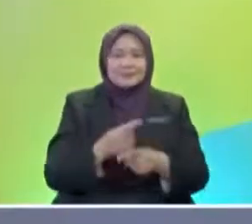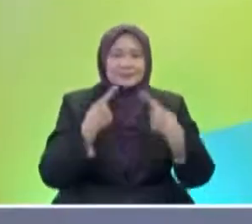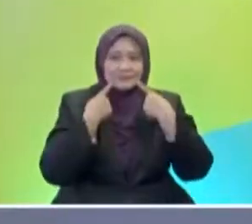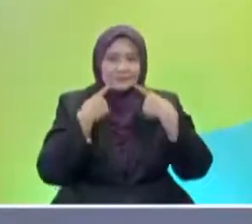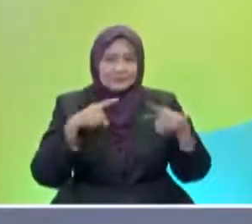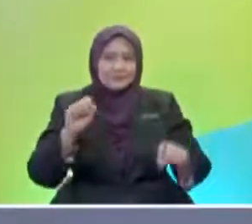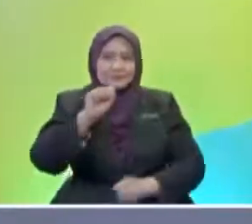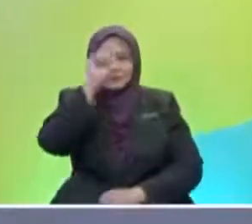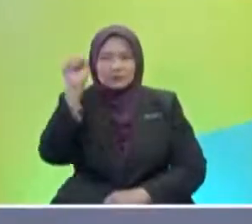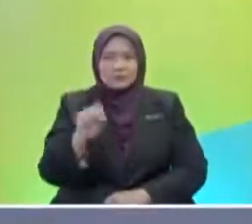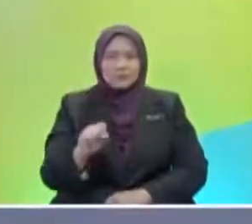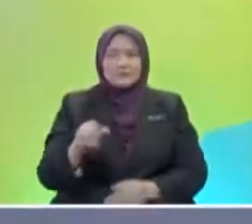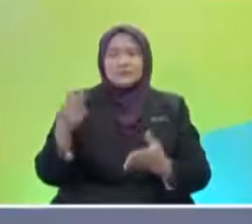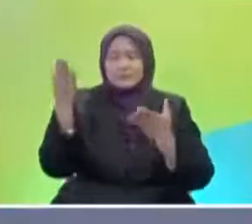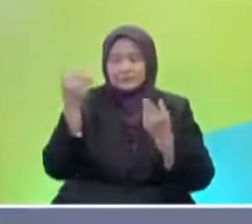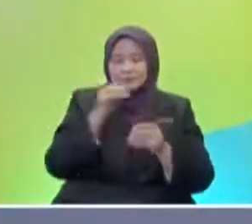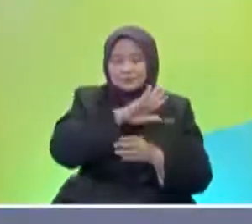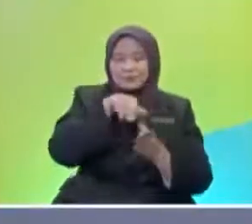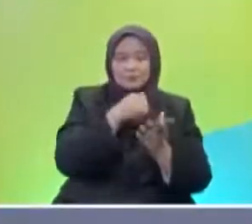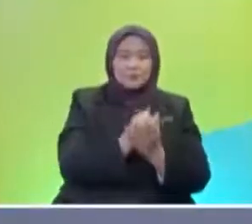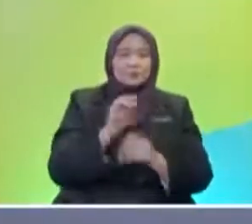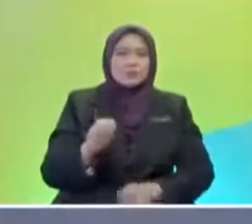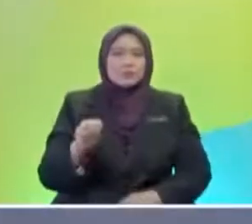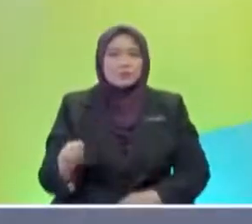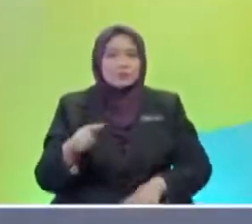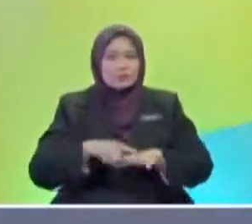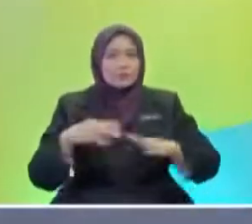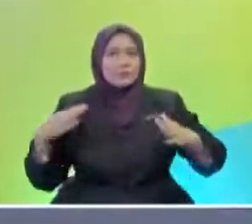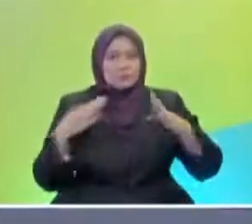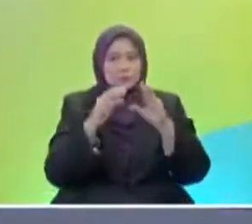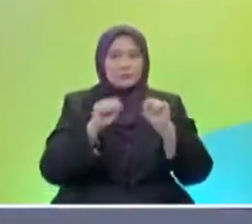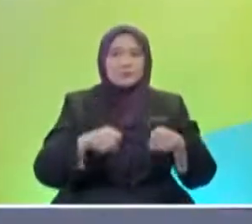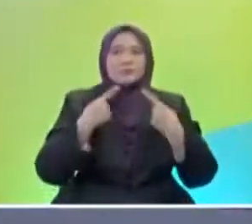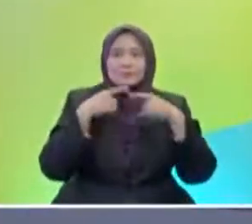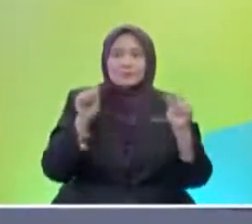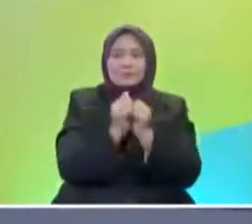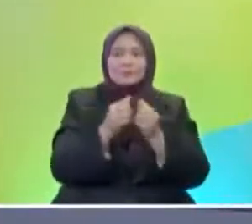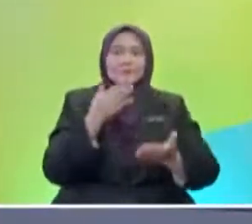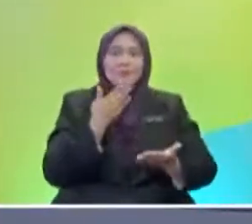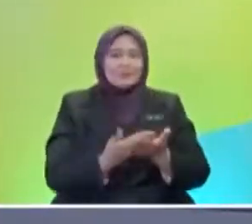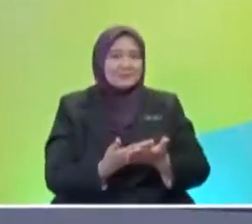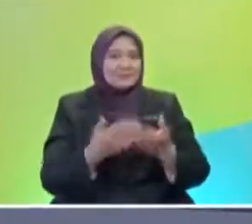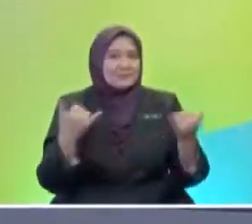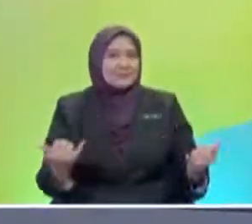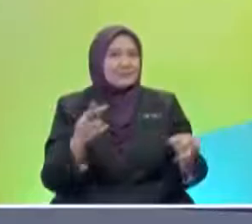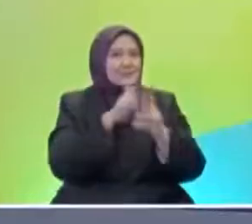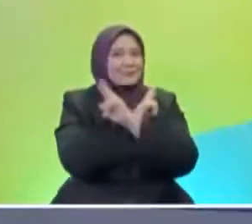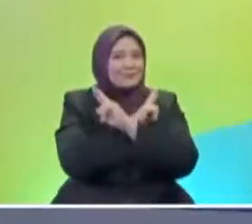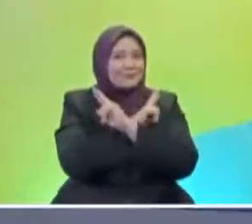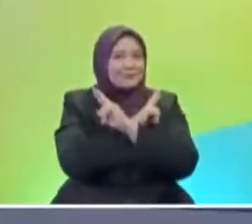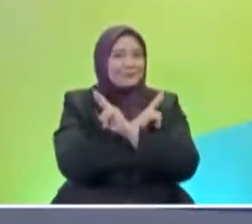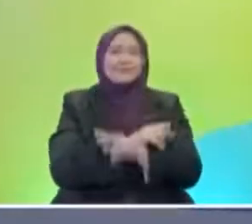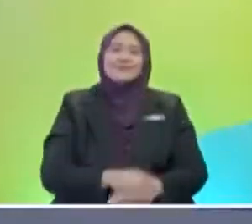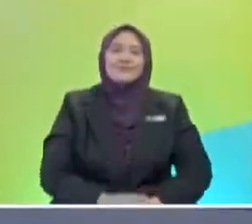di rumah pun sama-sama dapat menjawab dengan baik kita akan berpihak seketika Jangan kemana-mana kembali lepas ini